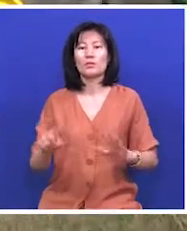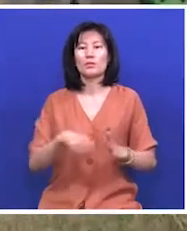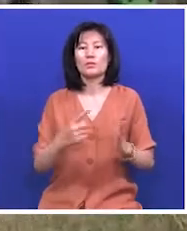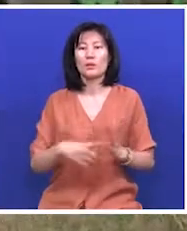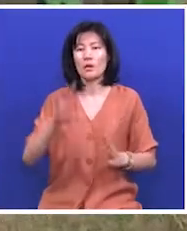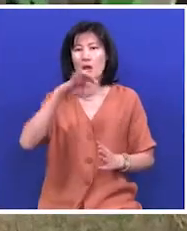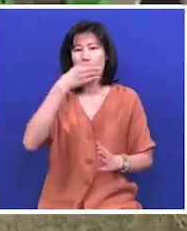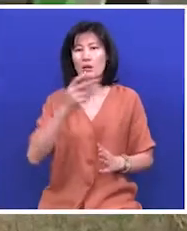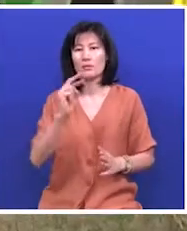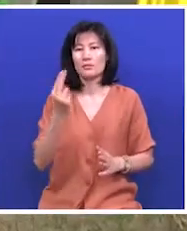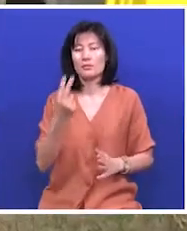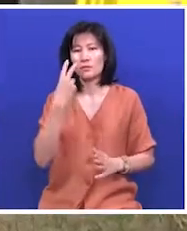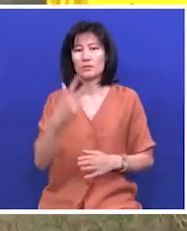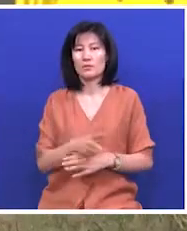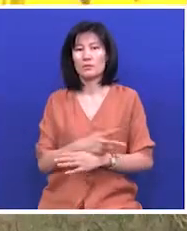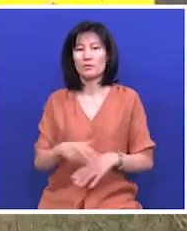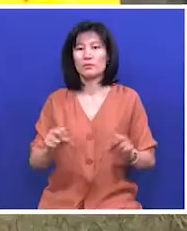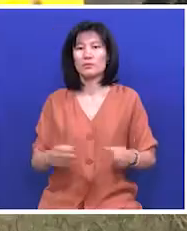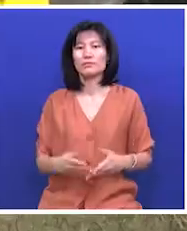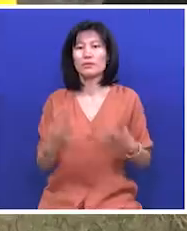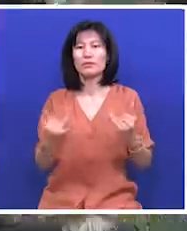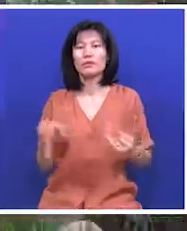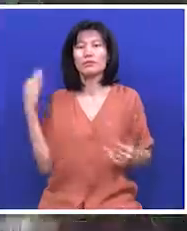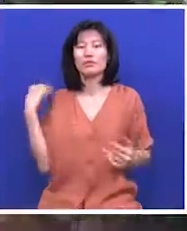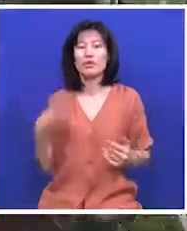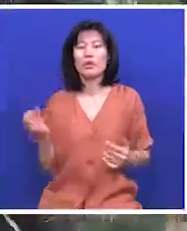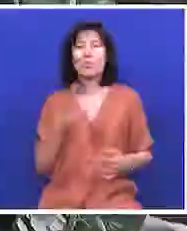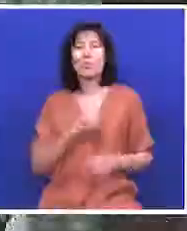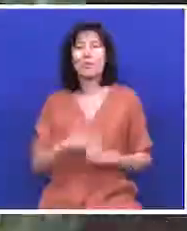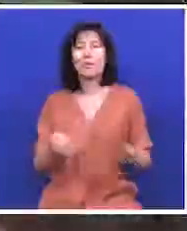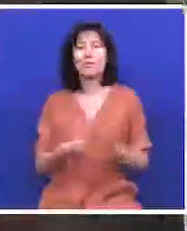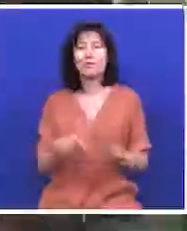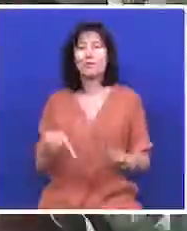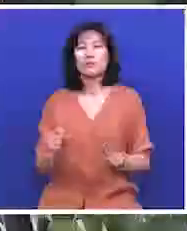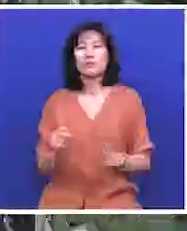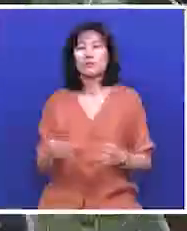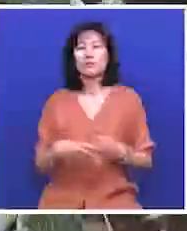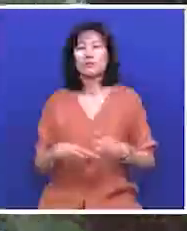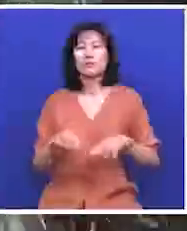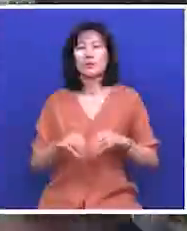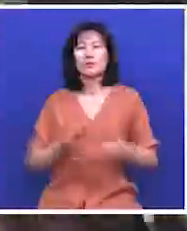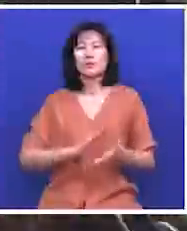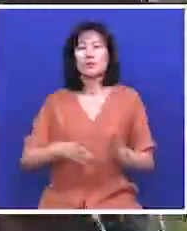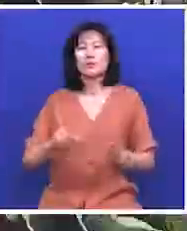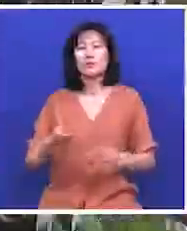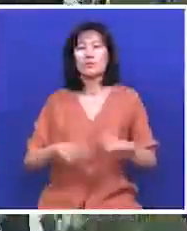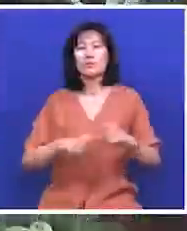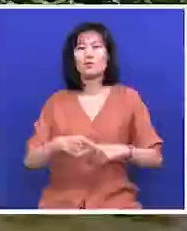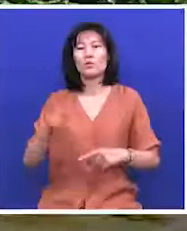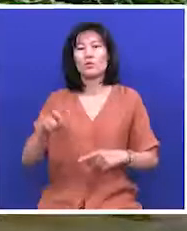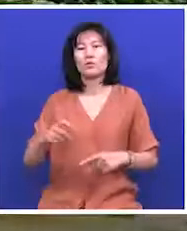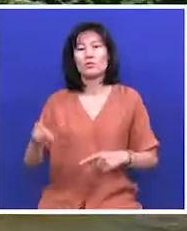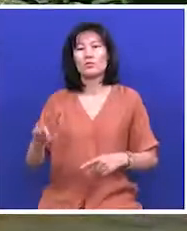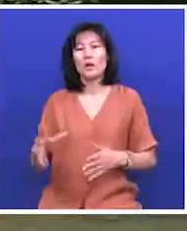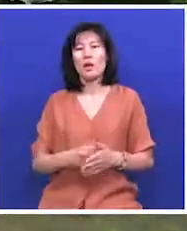де сауалдардың жауабы алдағы бейнематериалда. Биыл Түркістан облысы бойынша 8 мың гектар егістік жерге 40 қабат егілсе,